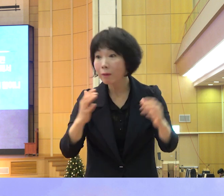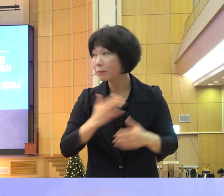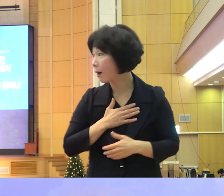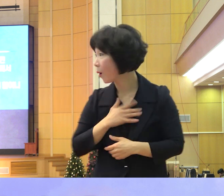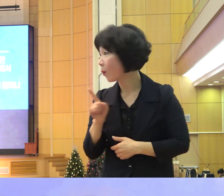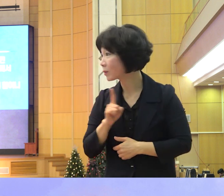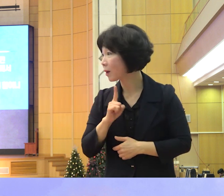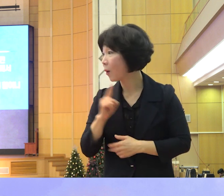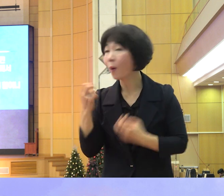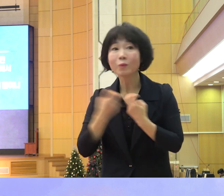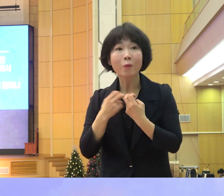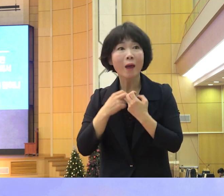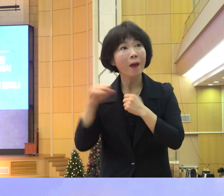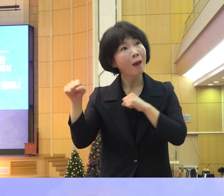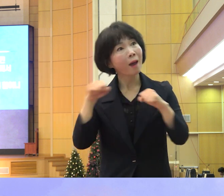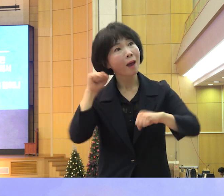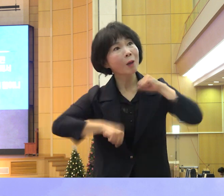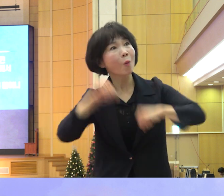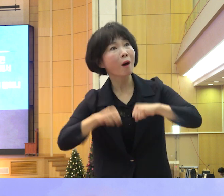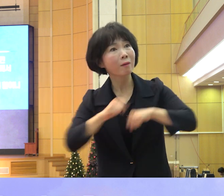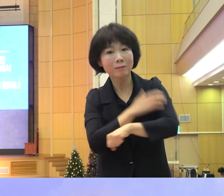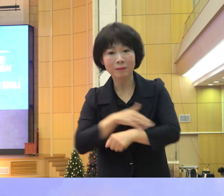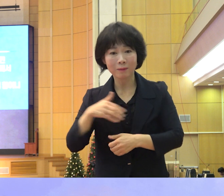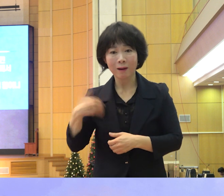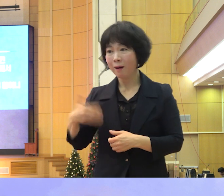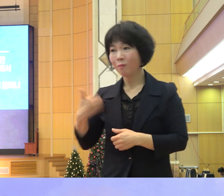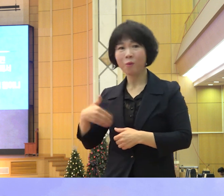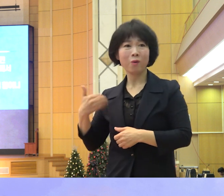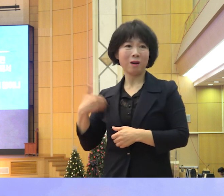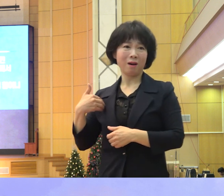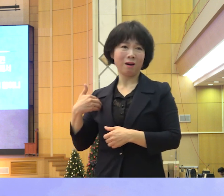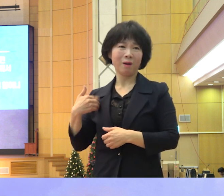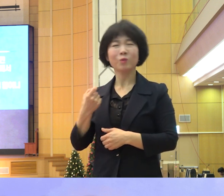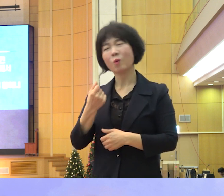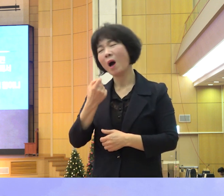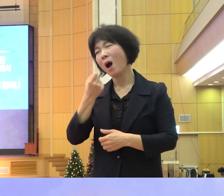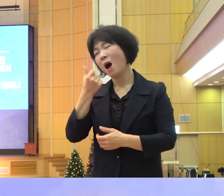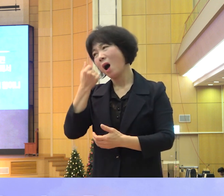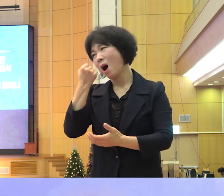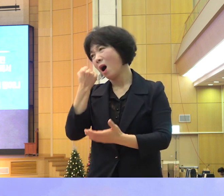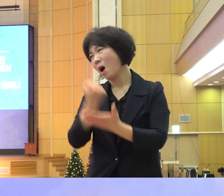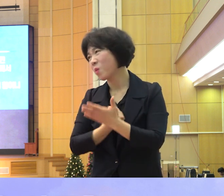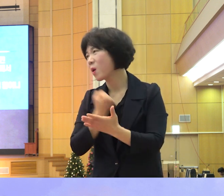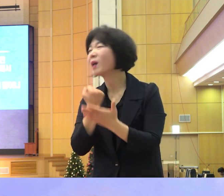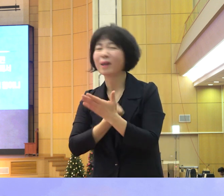알지도 못하고 자꾸만 여러분이 살아가는 것이 저는 어떨 때 조금 안타까워요.